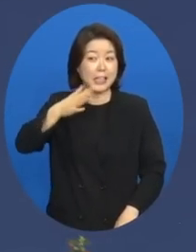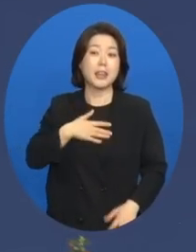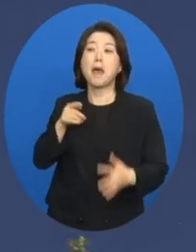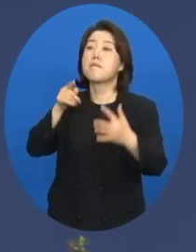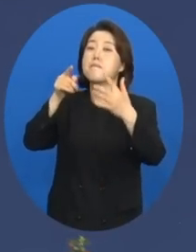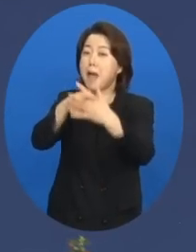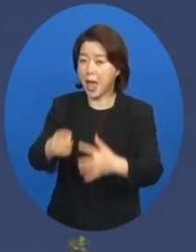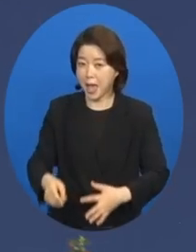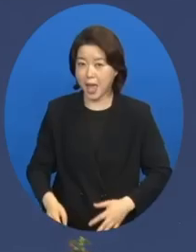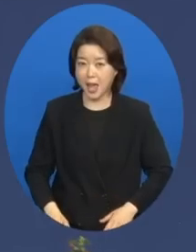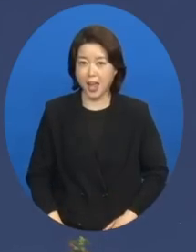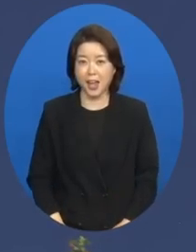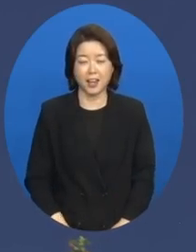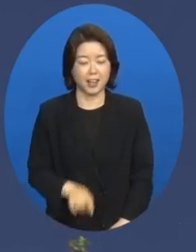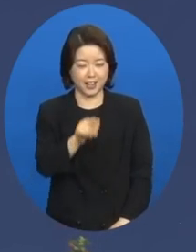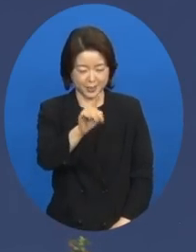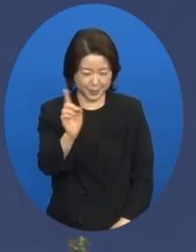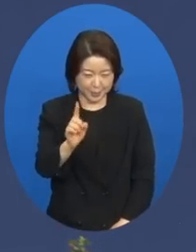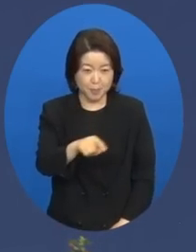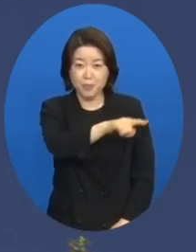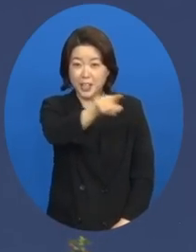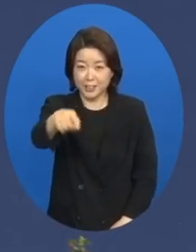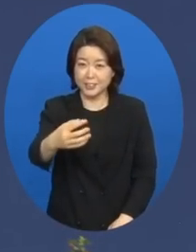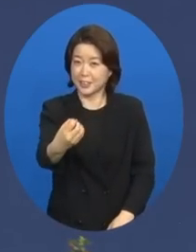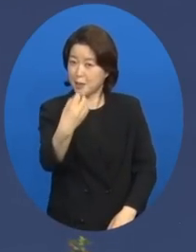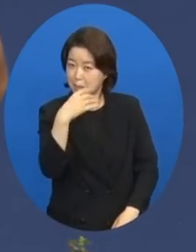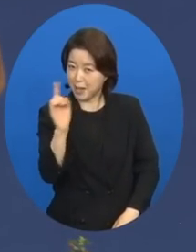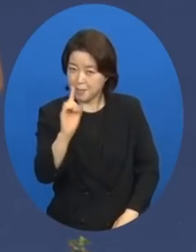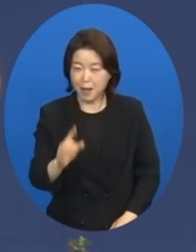이렇게. 그리고는 그 사람들이 또 뭐라고